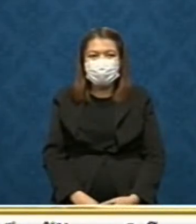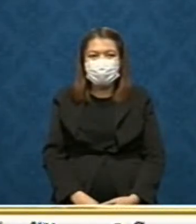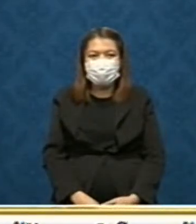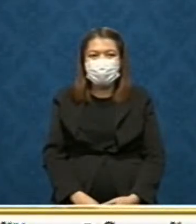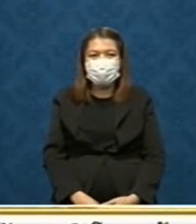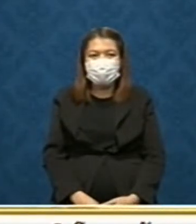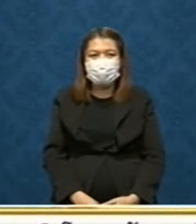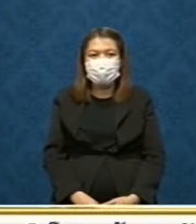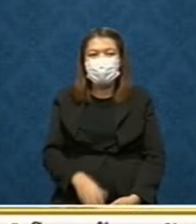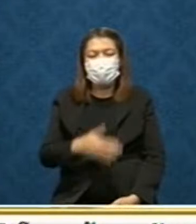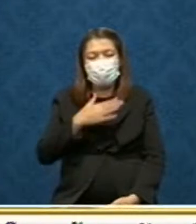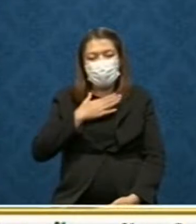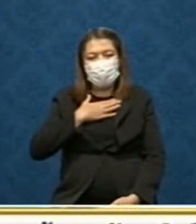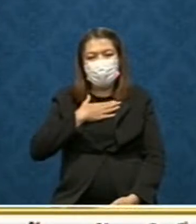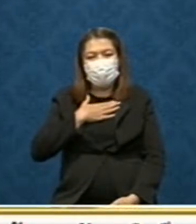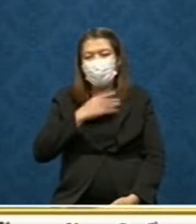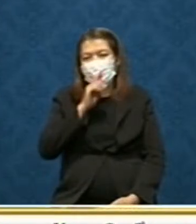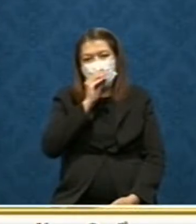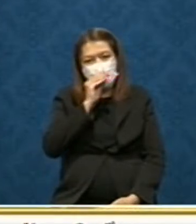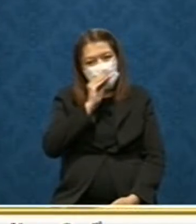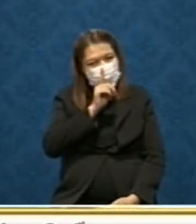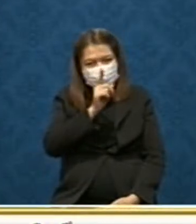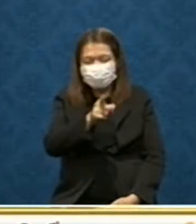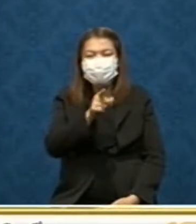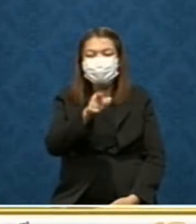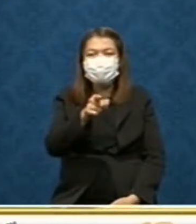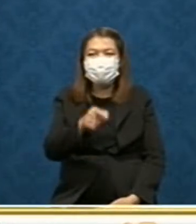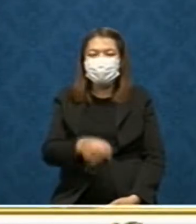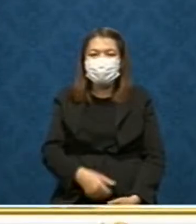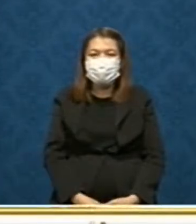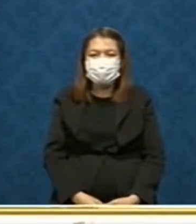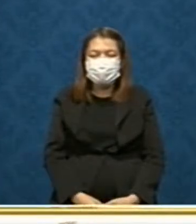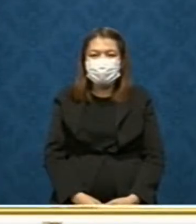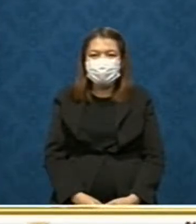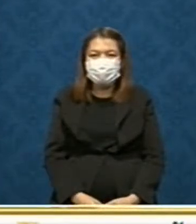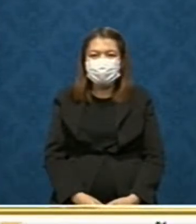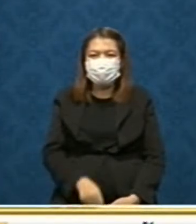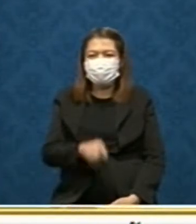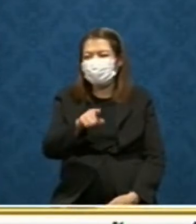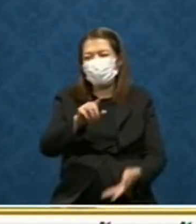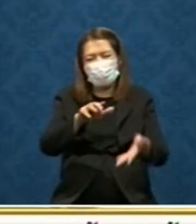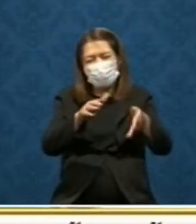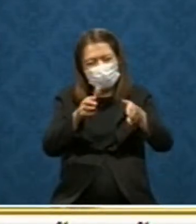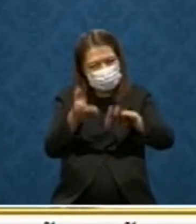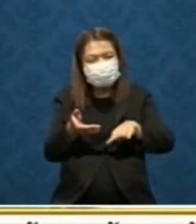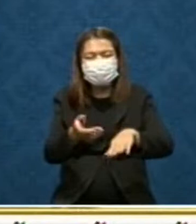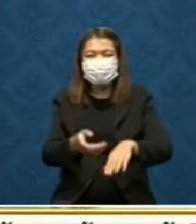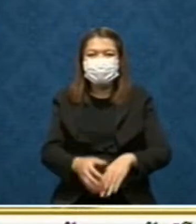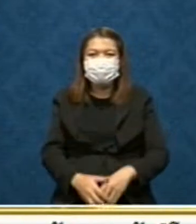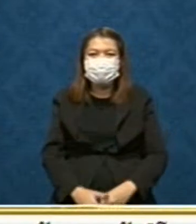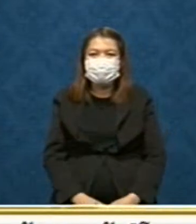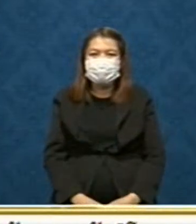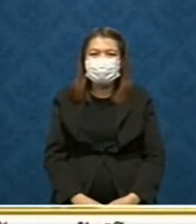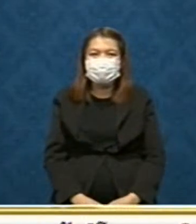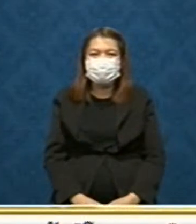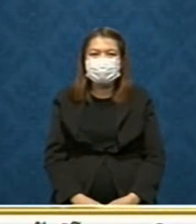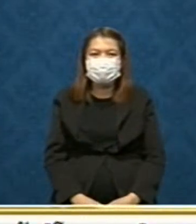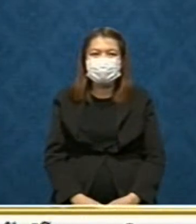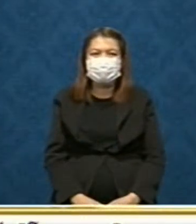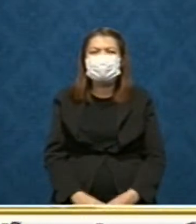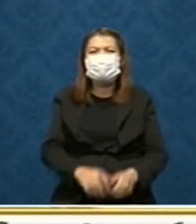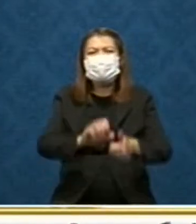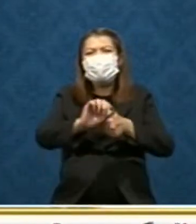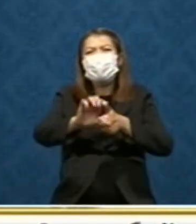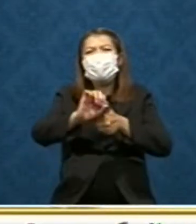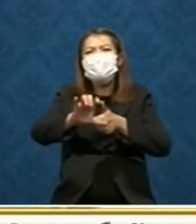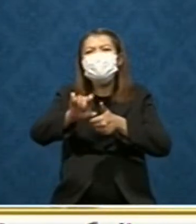ผมหมายหว trong้ผมตราหน้าเราเลย่าท่านลมเหลWแล้วเราเข้ามาเราเสนอ